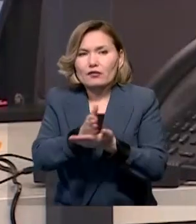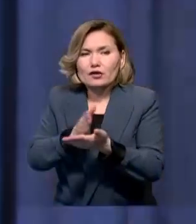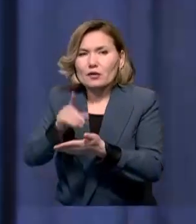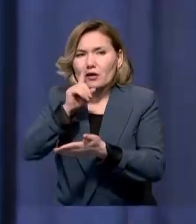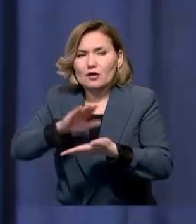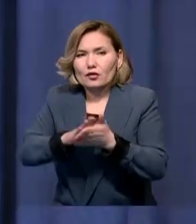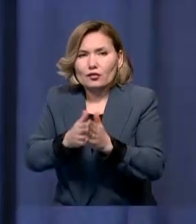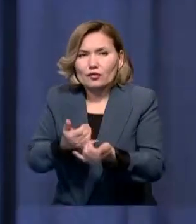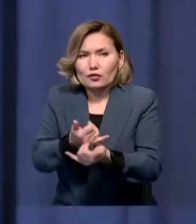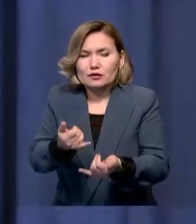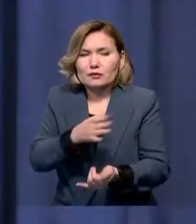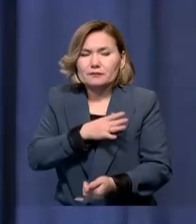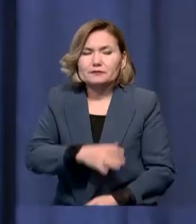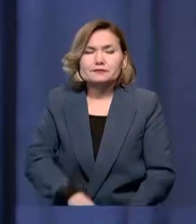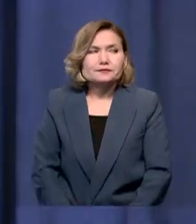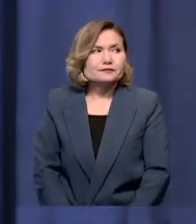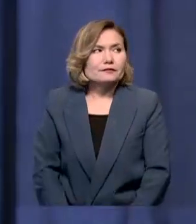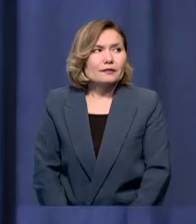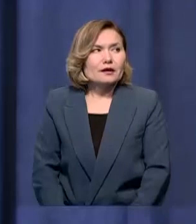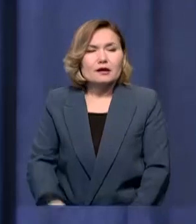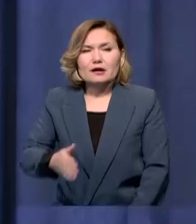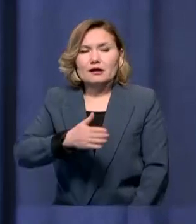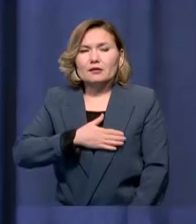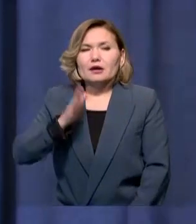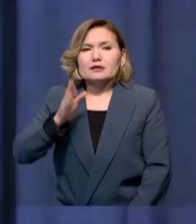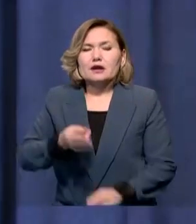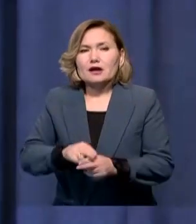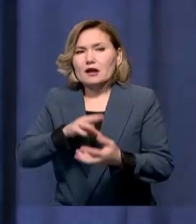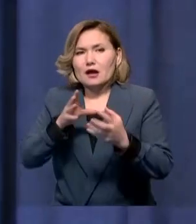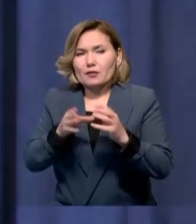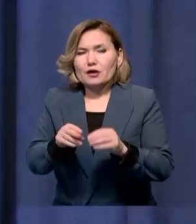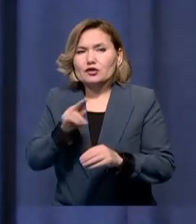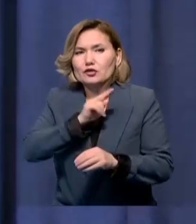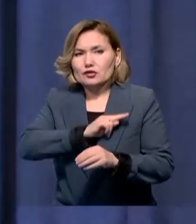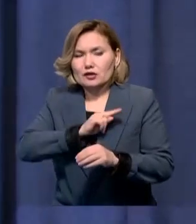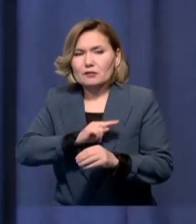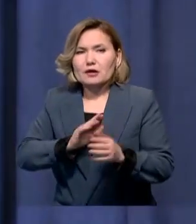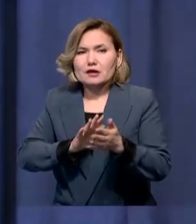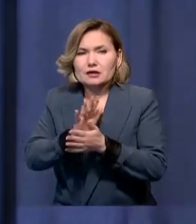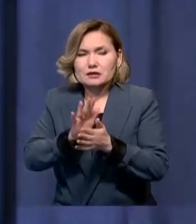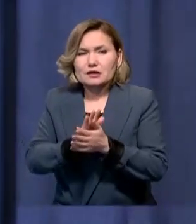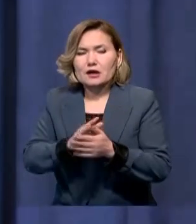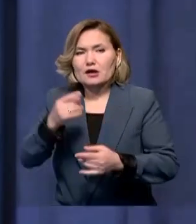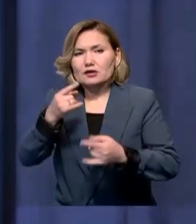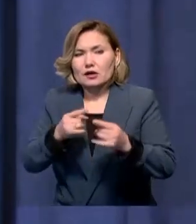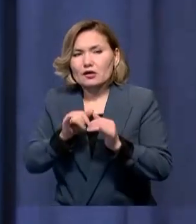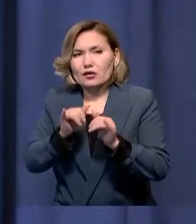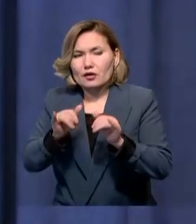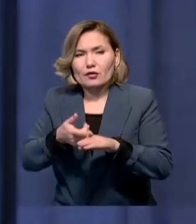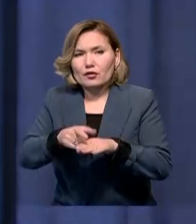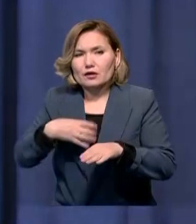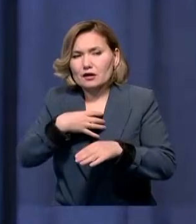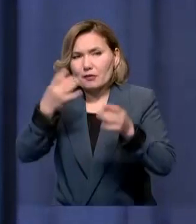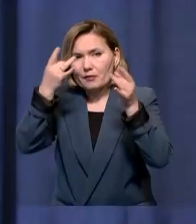жатыр. Креатив хабтар қоғамды рухани өркендеуге бастайтын креаторлардың тамыр жаятын жері. Бұл жерде адамзатқа ортақ